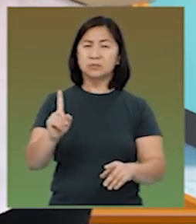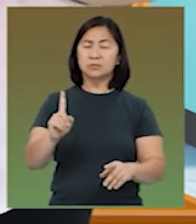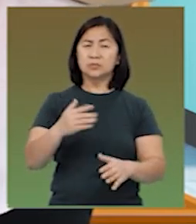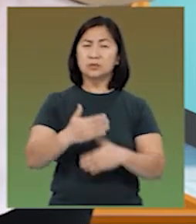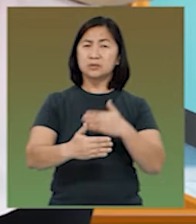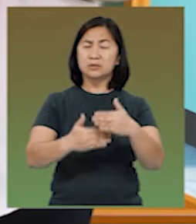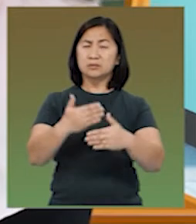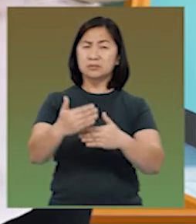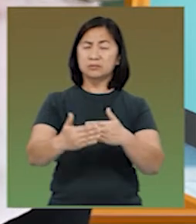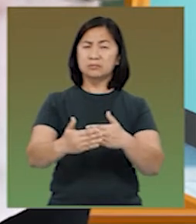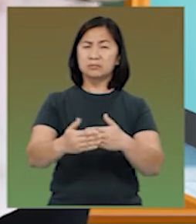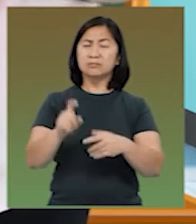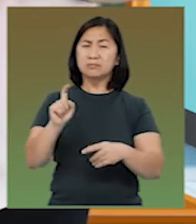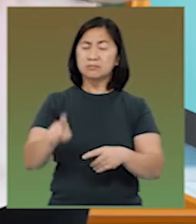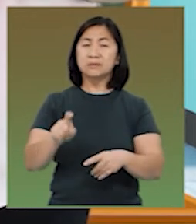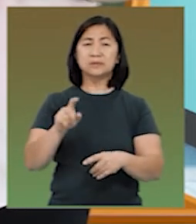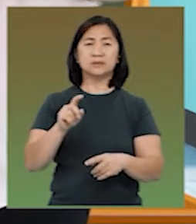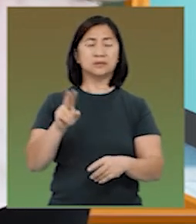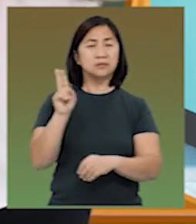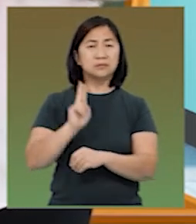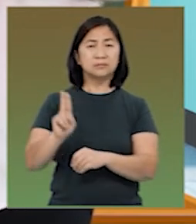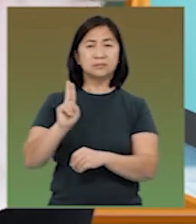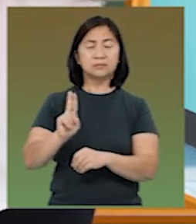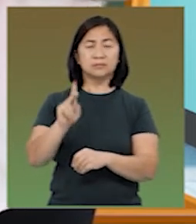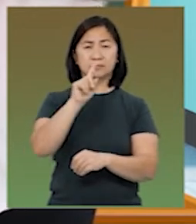anong operation ang dapat gamitin?